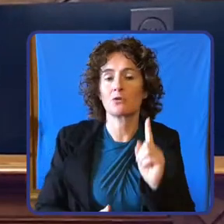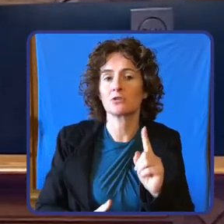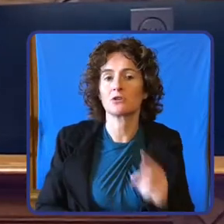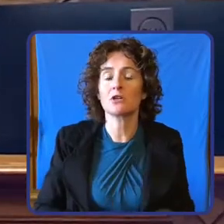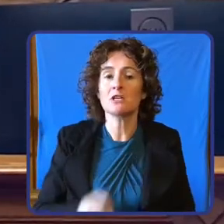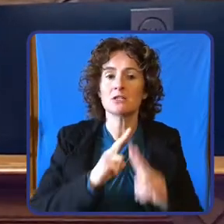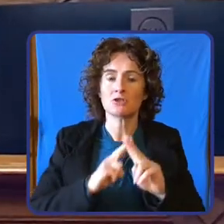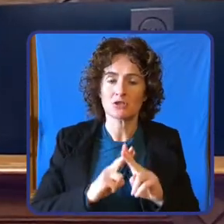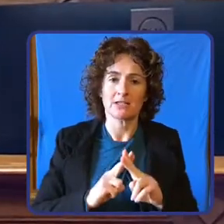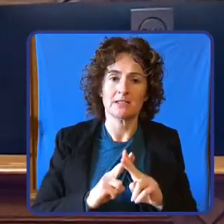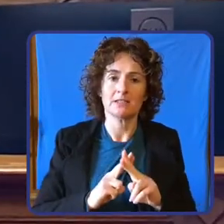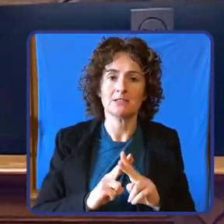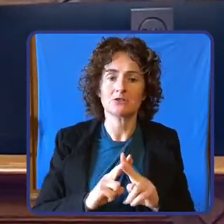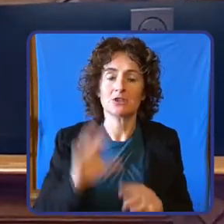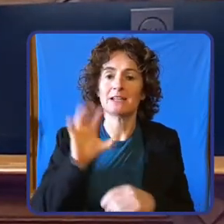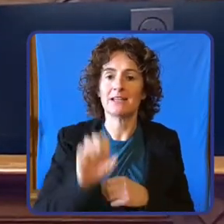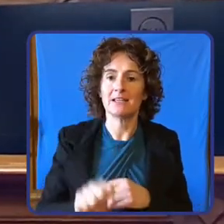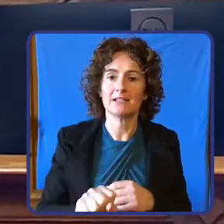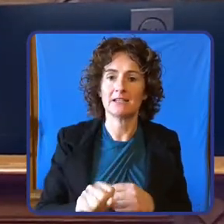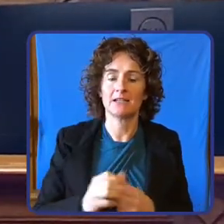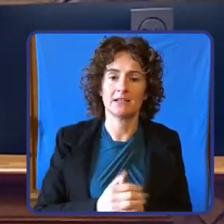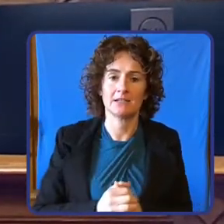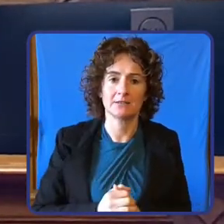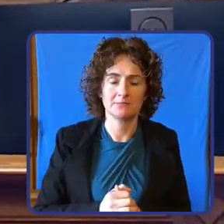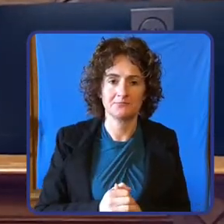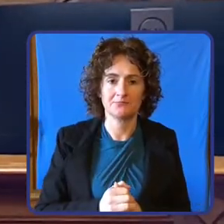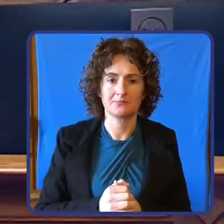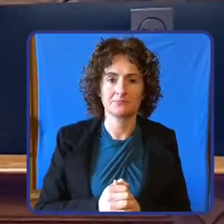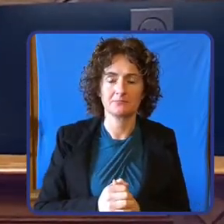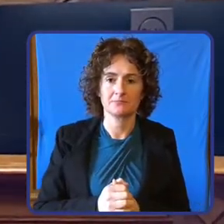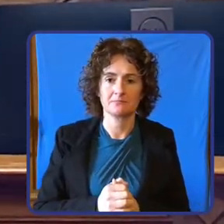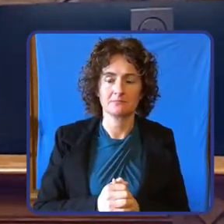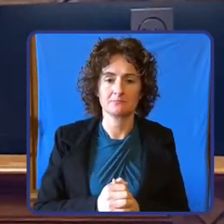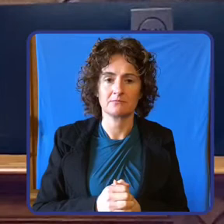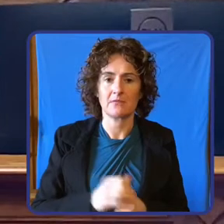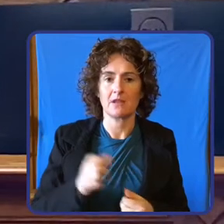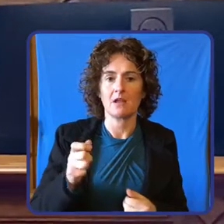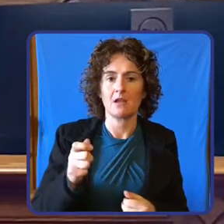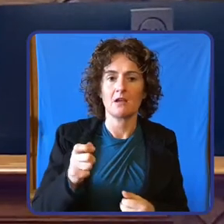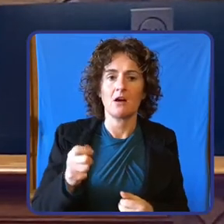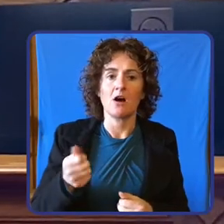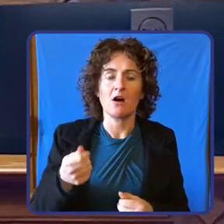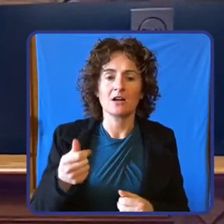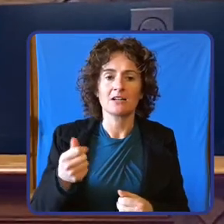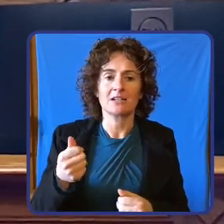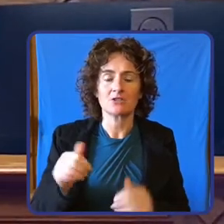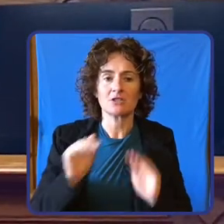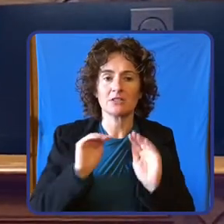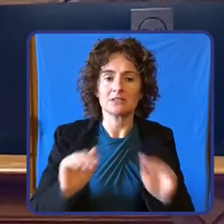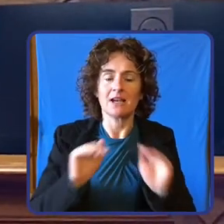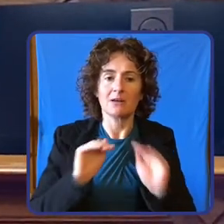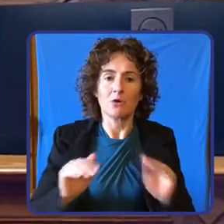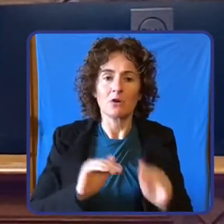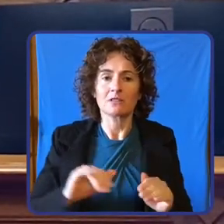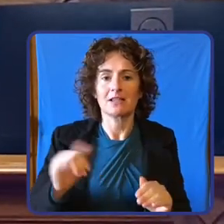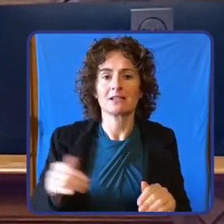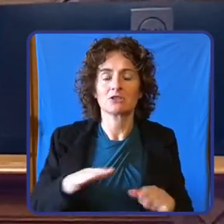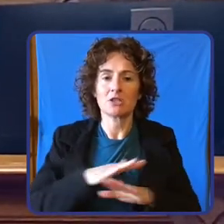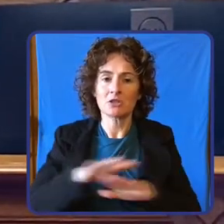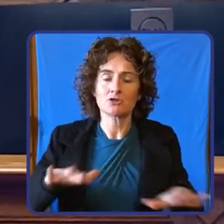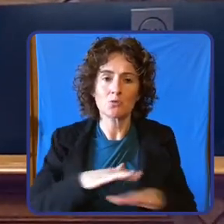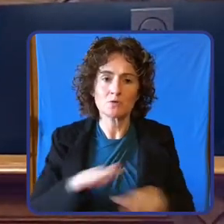közbe, érje el. Tessék? A határozott javaslat tárgya. A tárgya a rezsitámogatás és úszoda támogatási kérelem dr. Lázár János